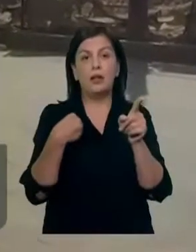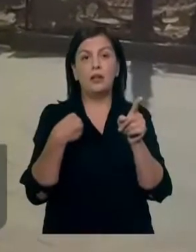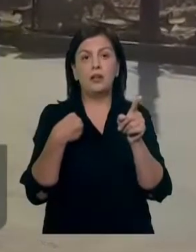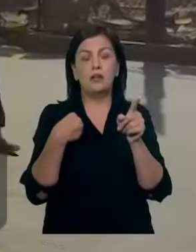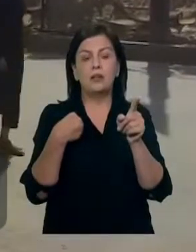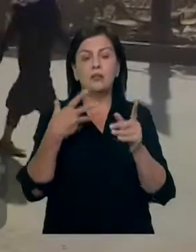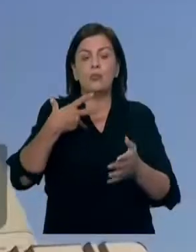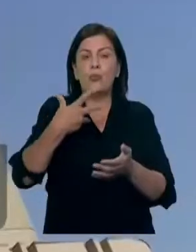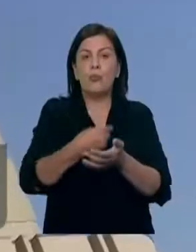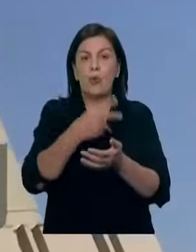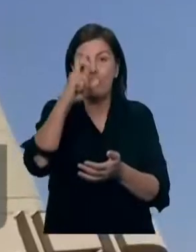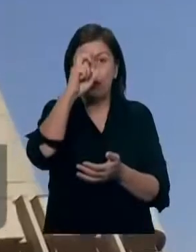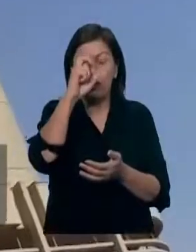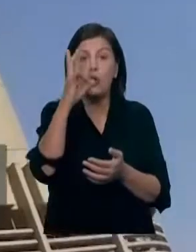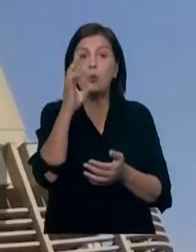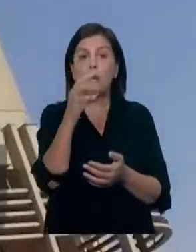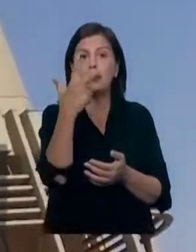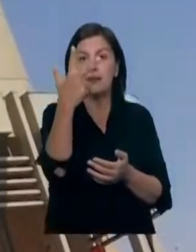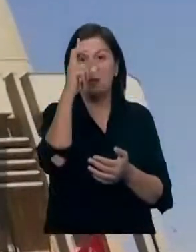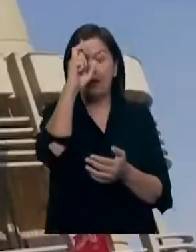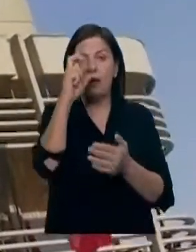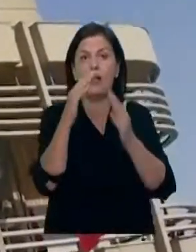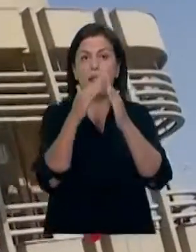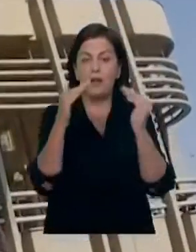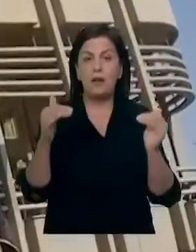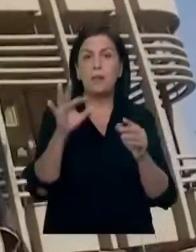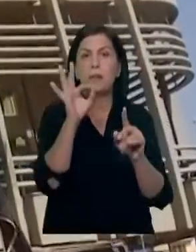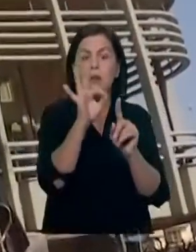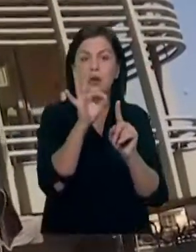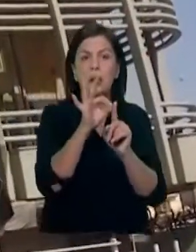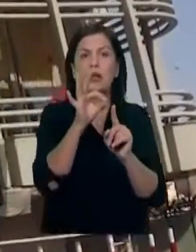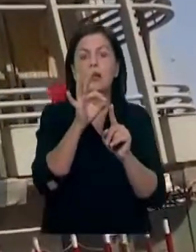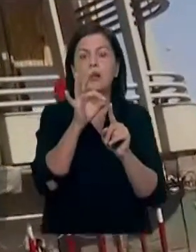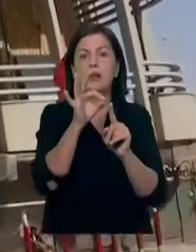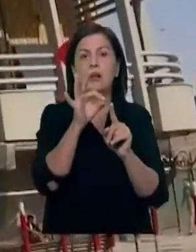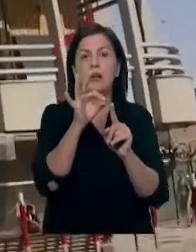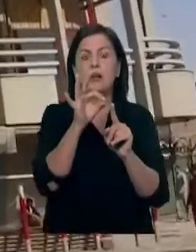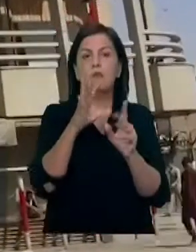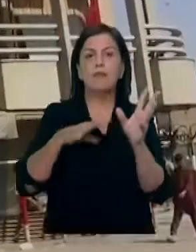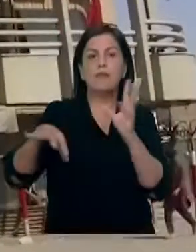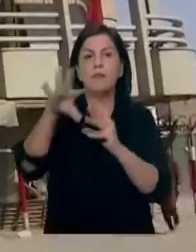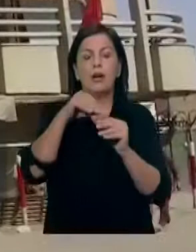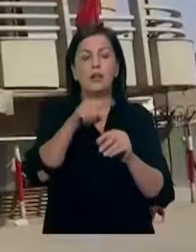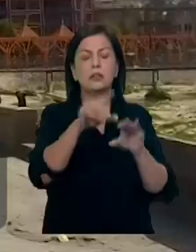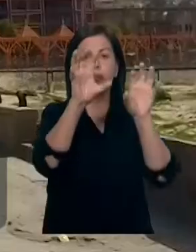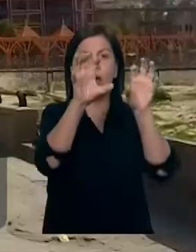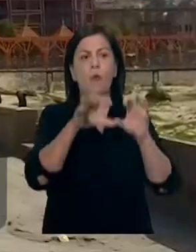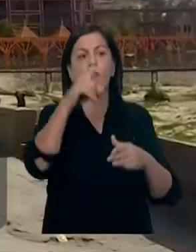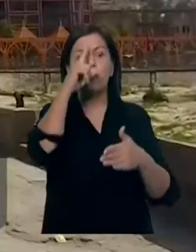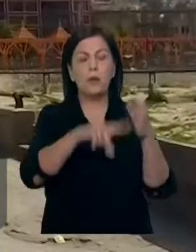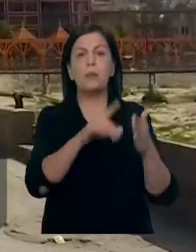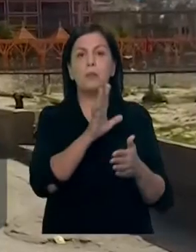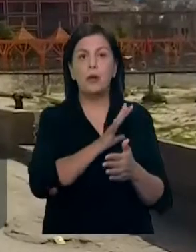dövlət idi, yalnız 3 ölkə, Səudiyyə Ərəbistanı, Pakistan və Birləşmiş Ərəb Əmirlikləri onu qanunu hesab edirdi. İndi